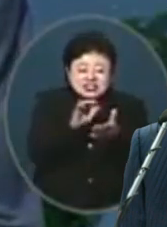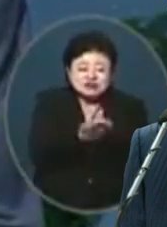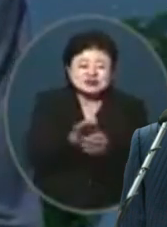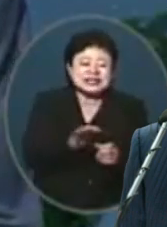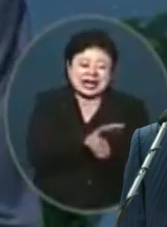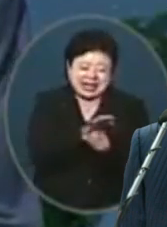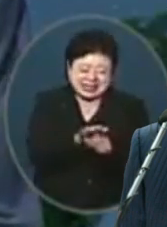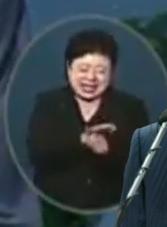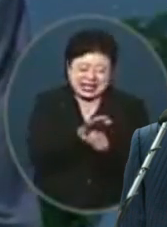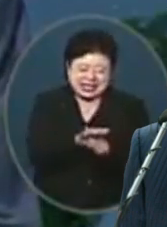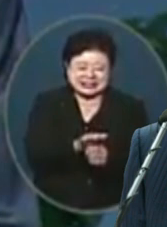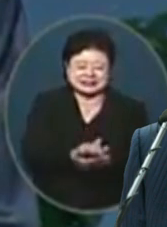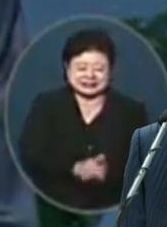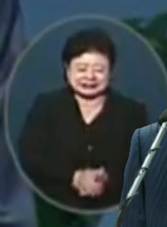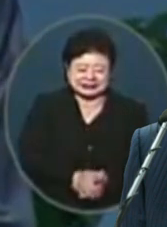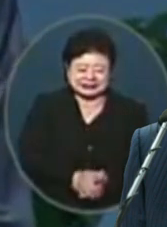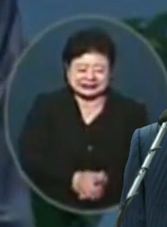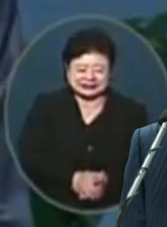사랑합니다.